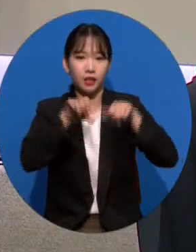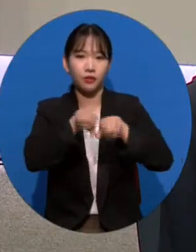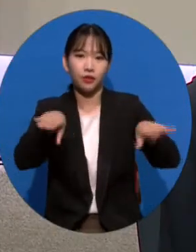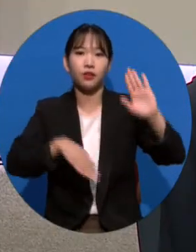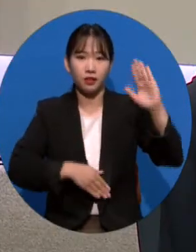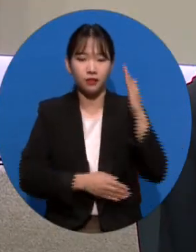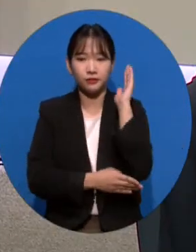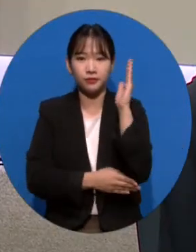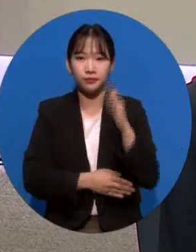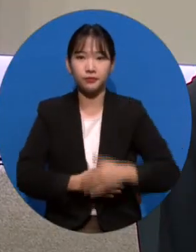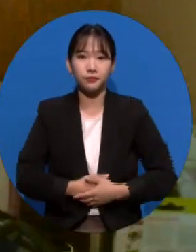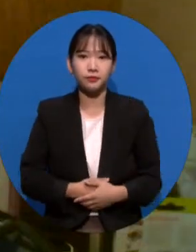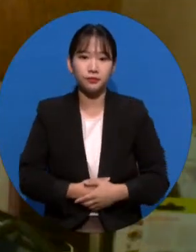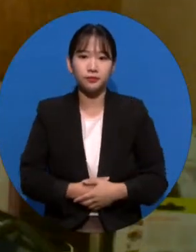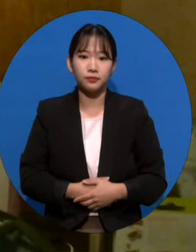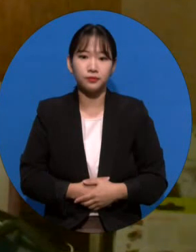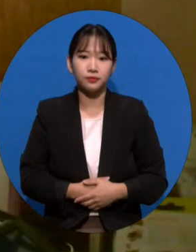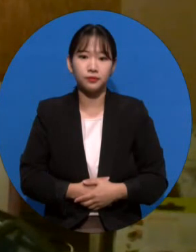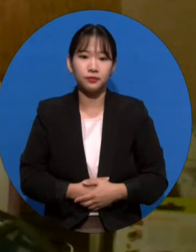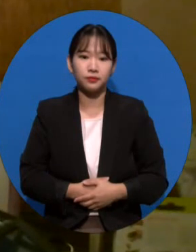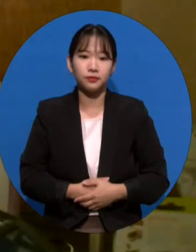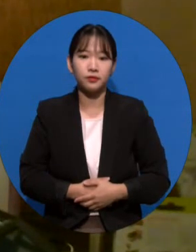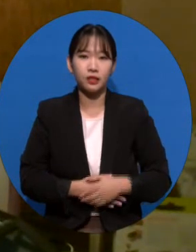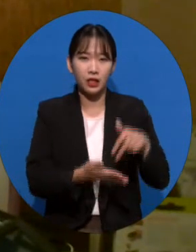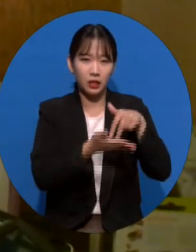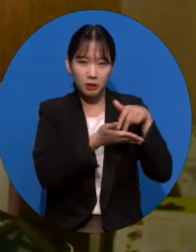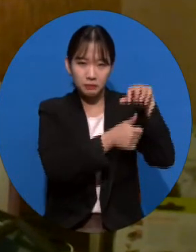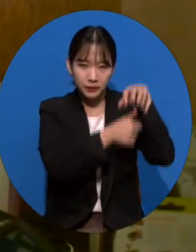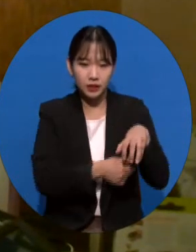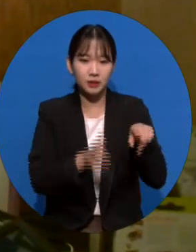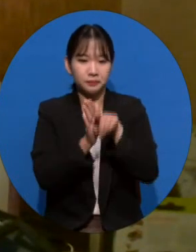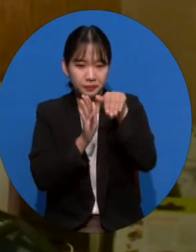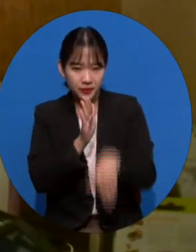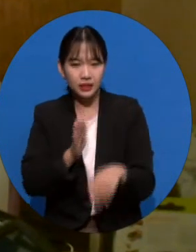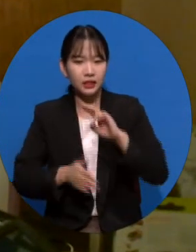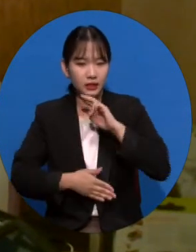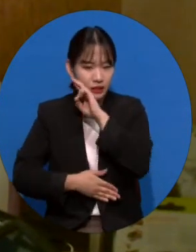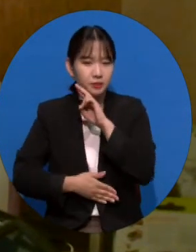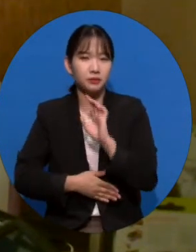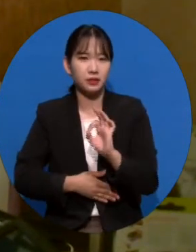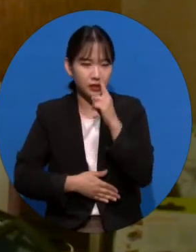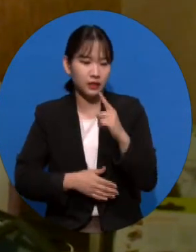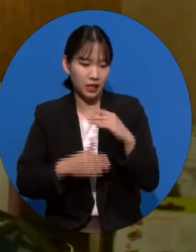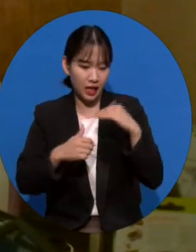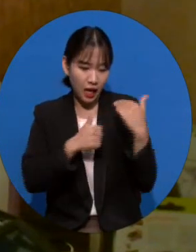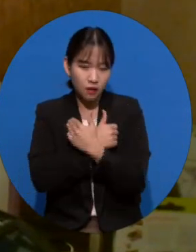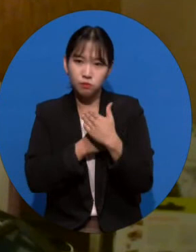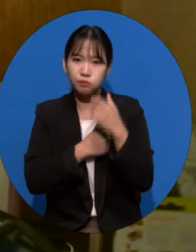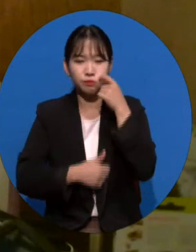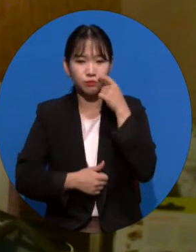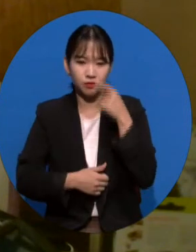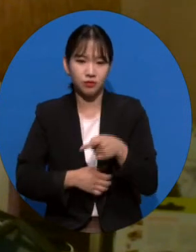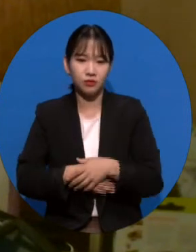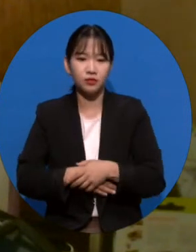확대돼야 한다고 강조했습니다. But isolation and mistrust and suspicion, they offer no security